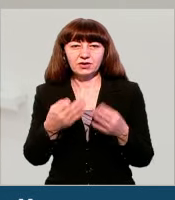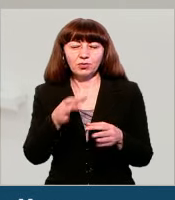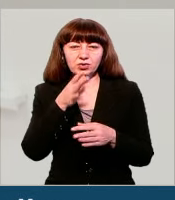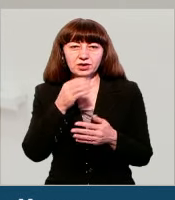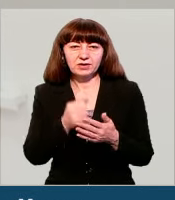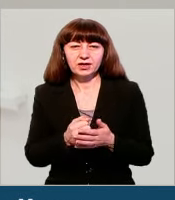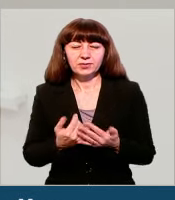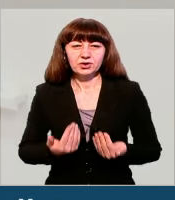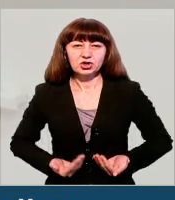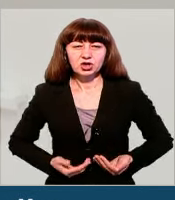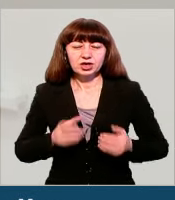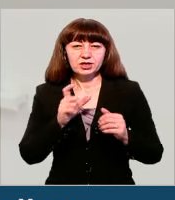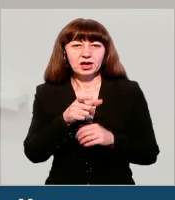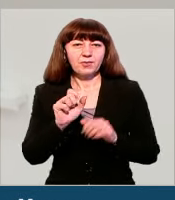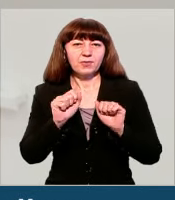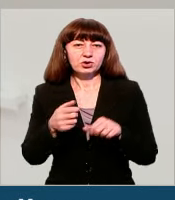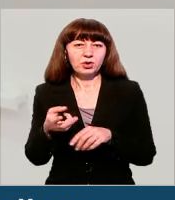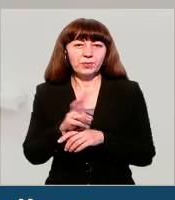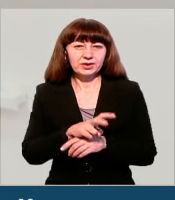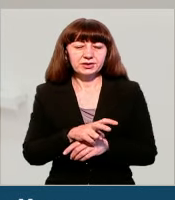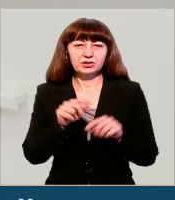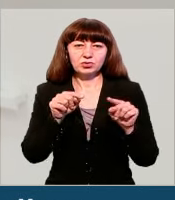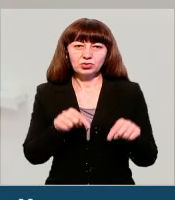время жителям прийти сюда,